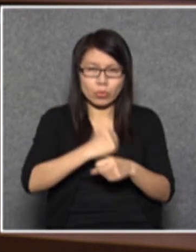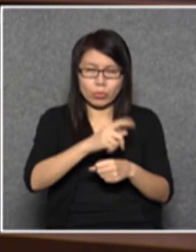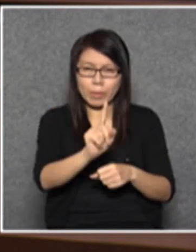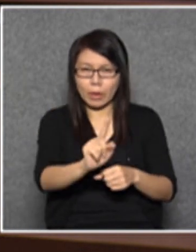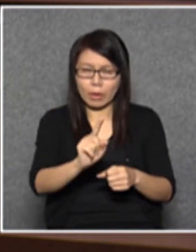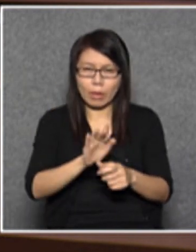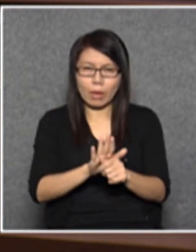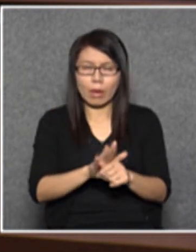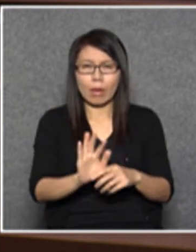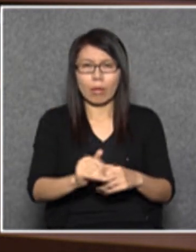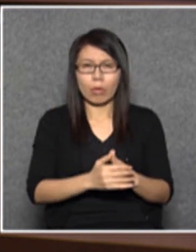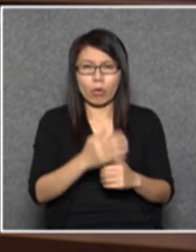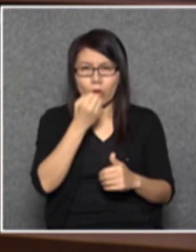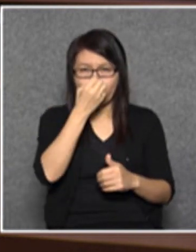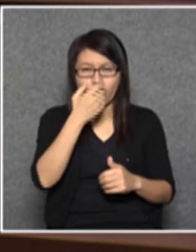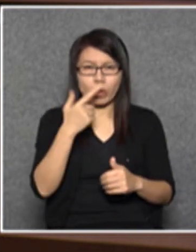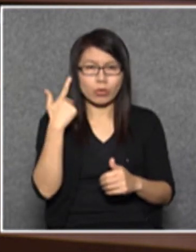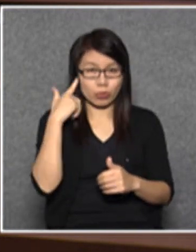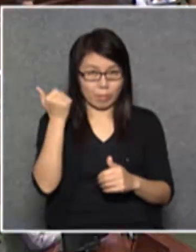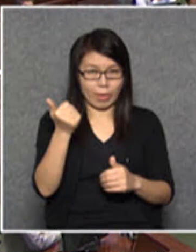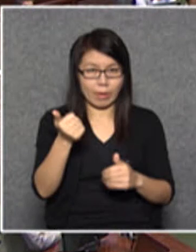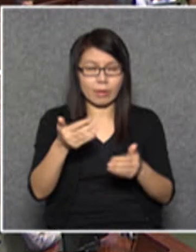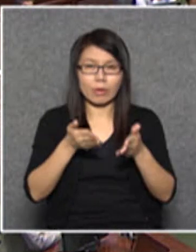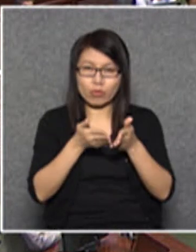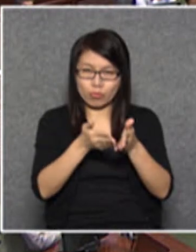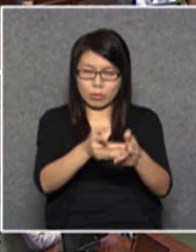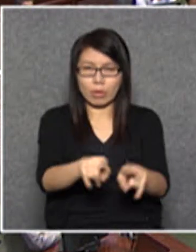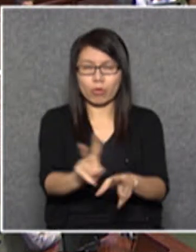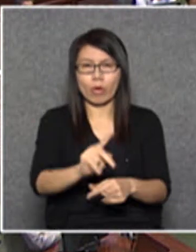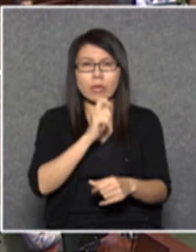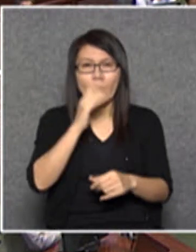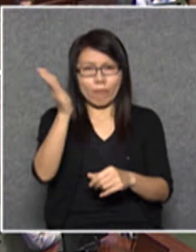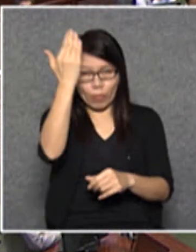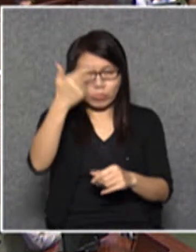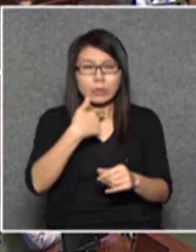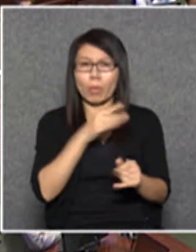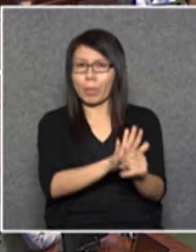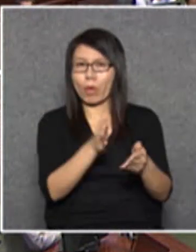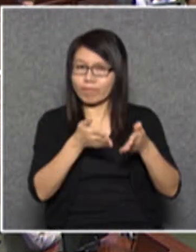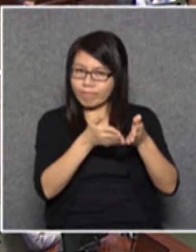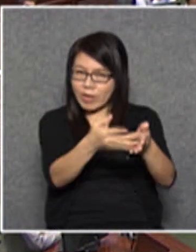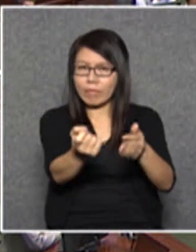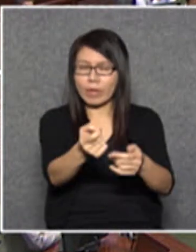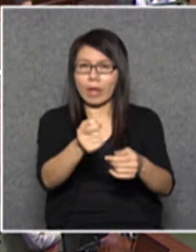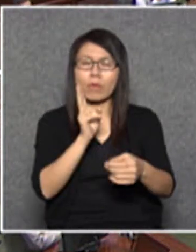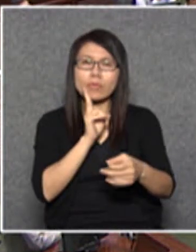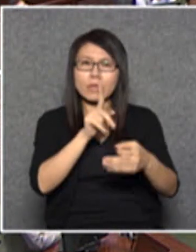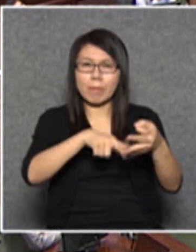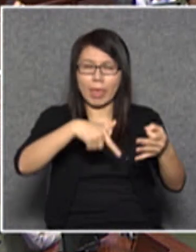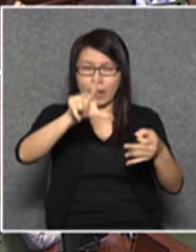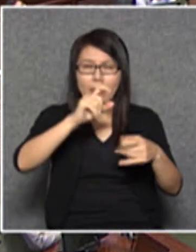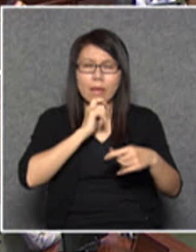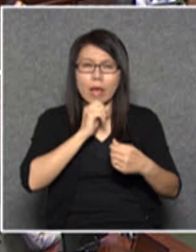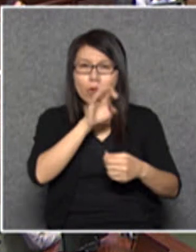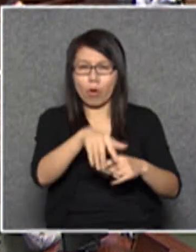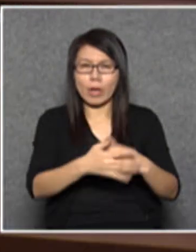我哋香港係有一個出名嘅帆船嚟嘅，有風嗰時候我哋應該駛嚟嘅。或者用翻我李光耀嘅比例咧，香港係一隻好機動